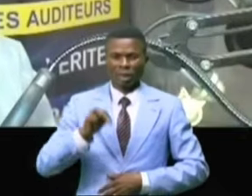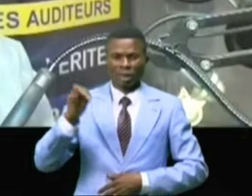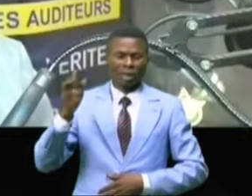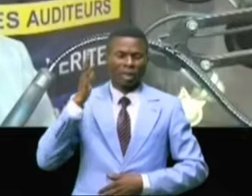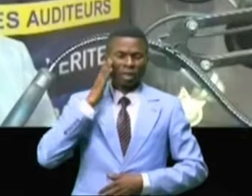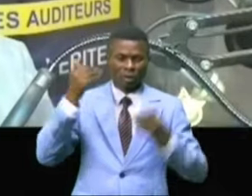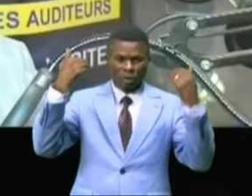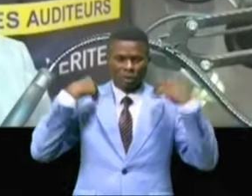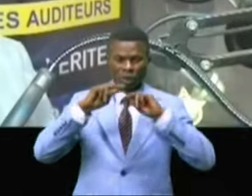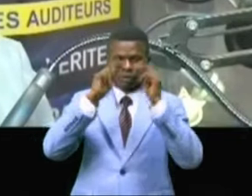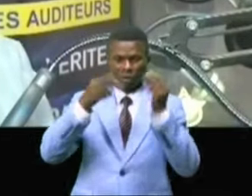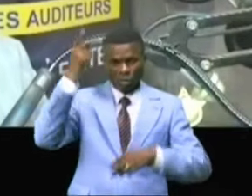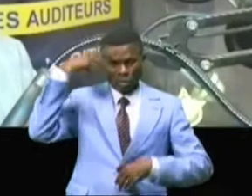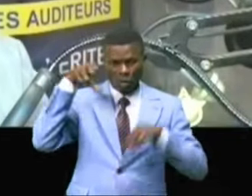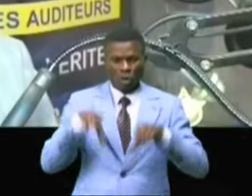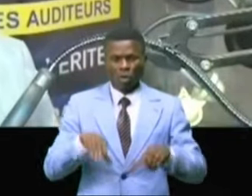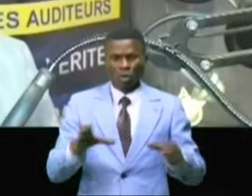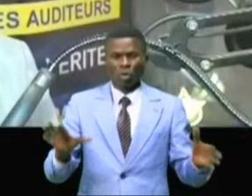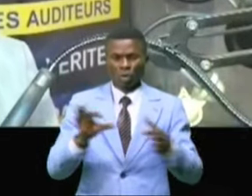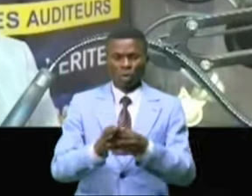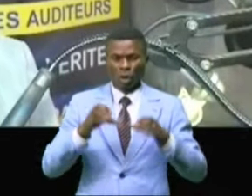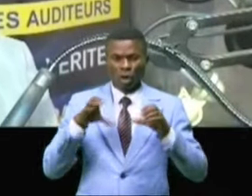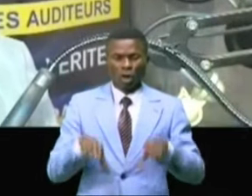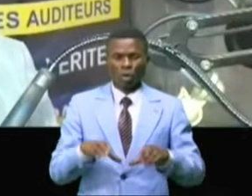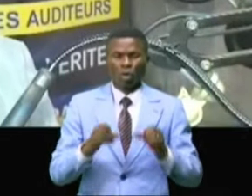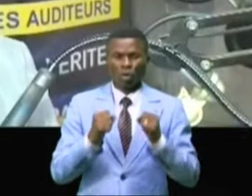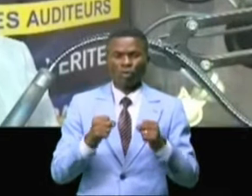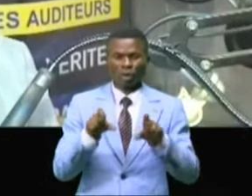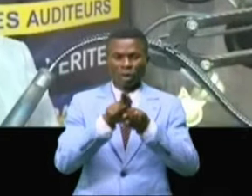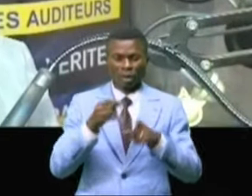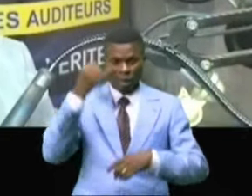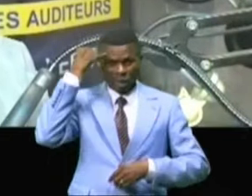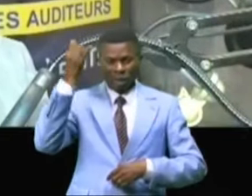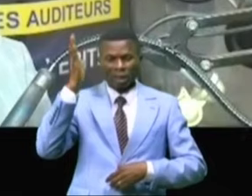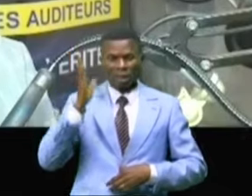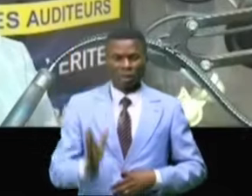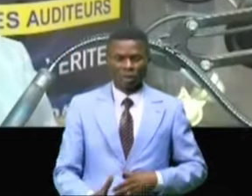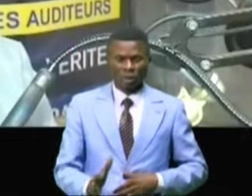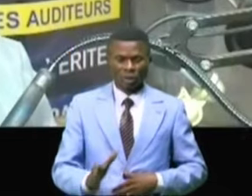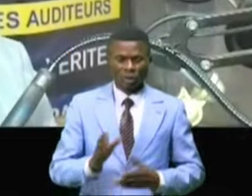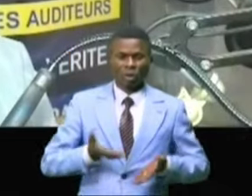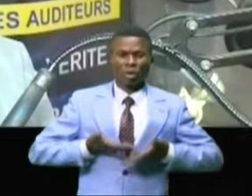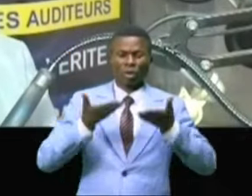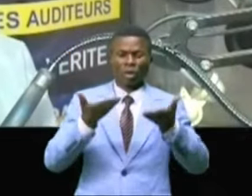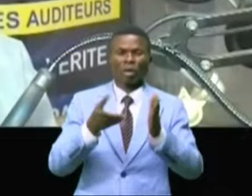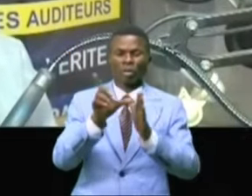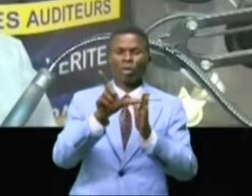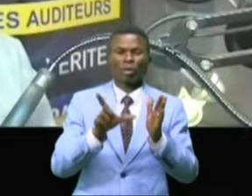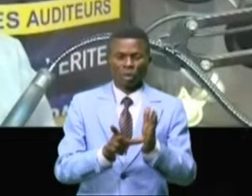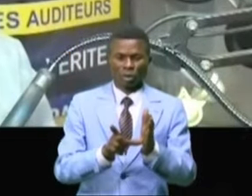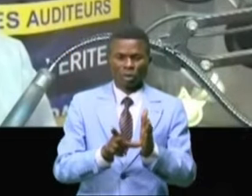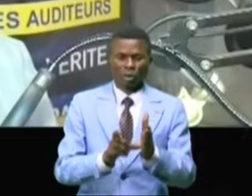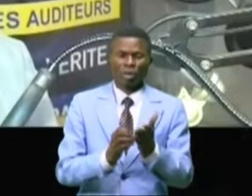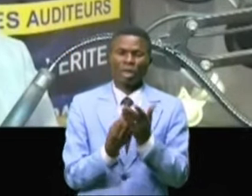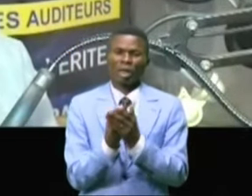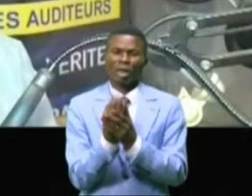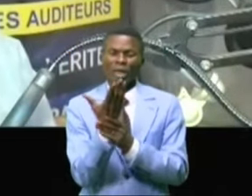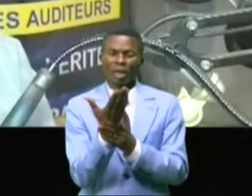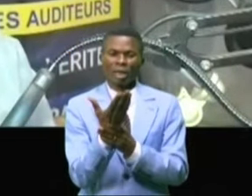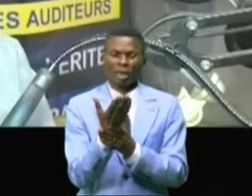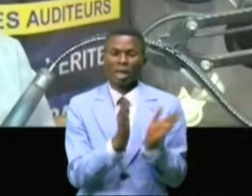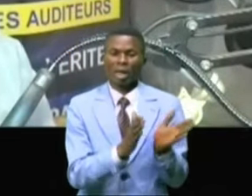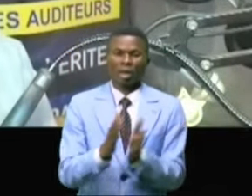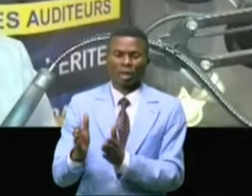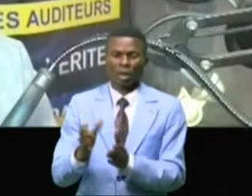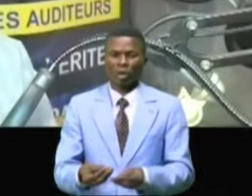du parti politique Congo Uni, Congo Fort et initiateur d'une proposition de loi en gestation qu'il envisage